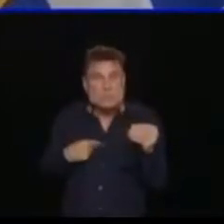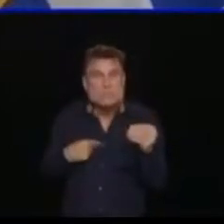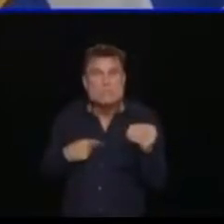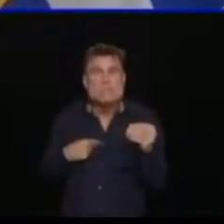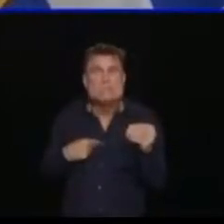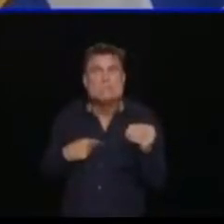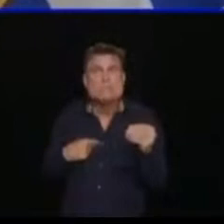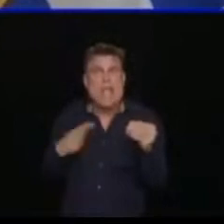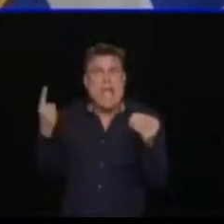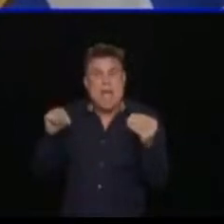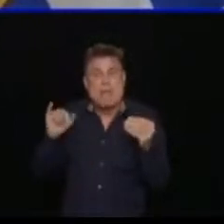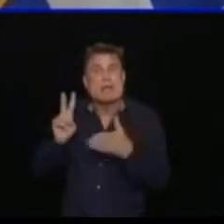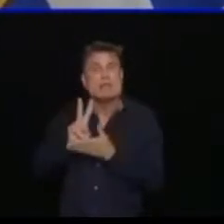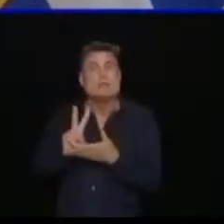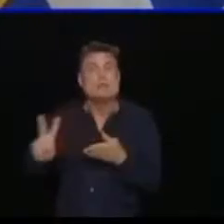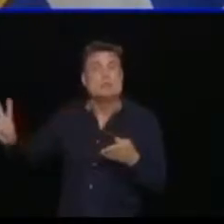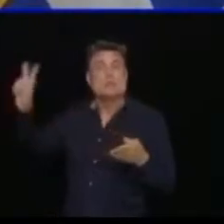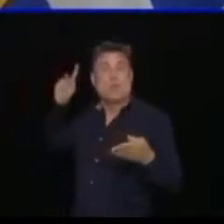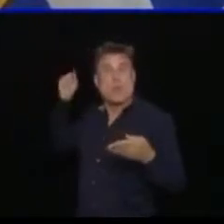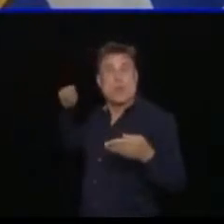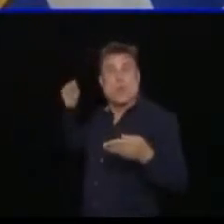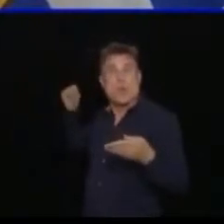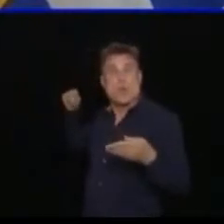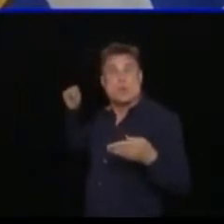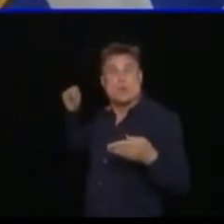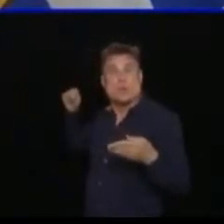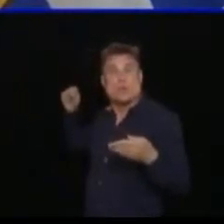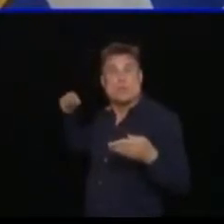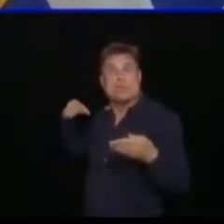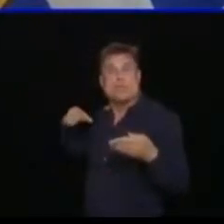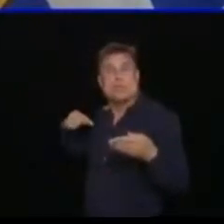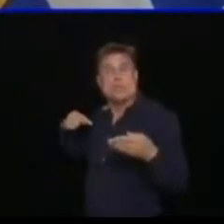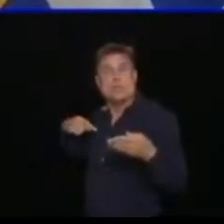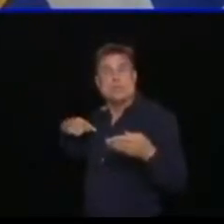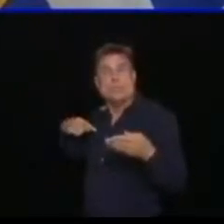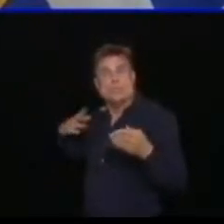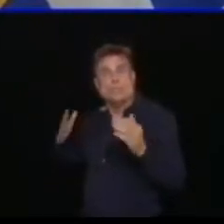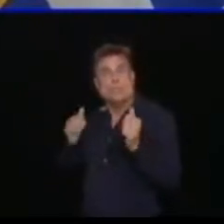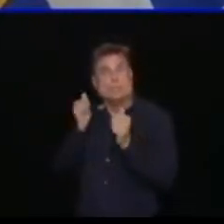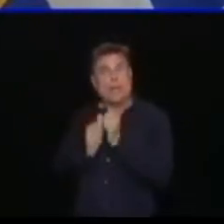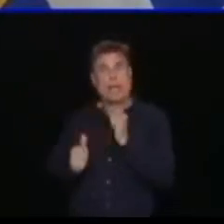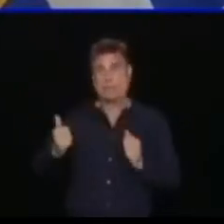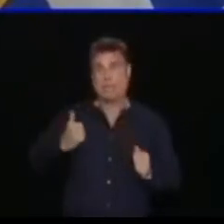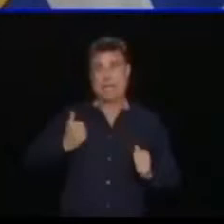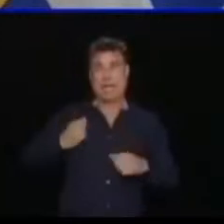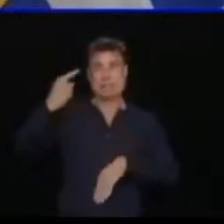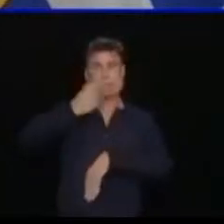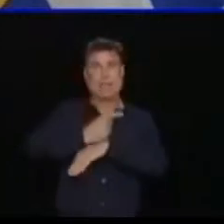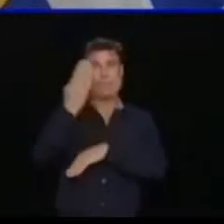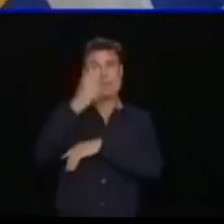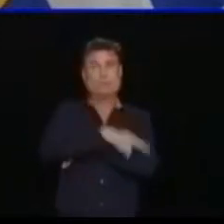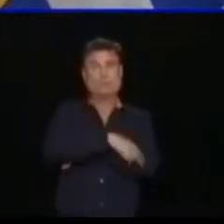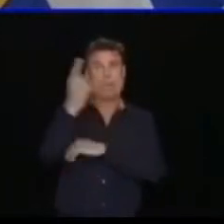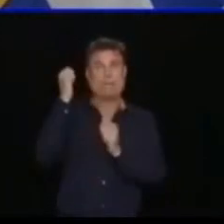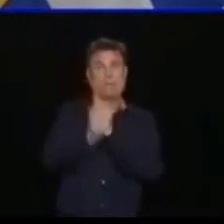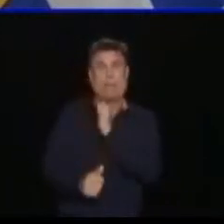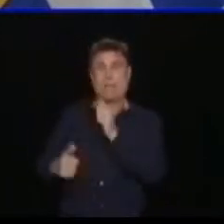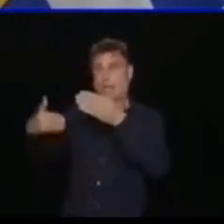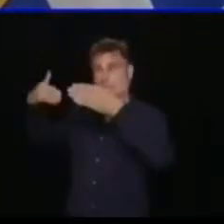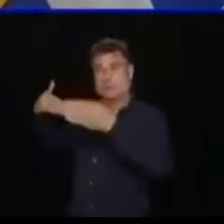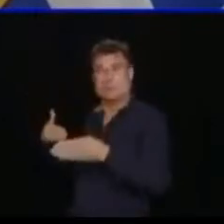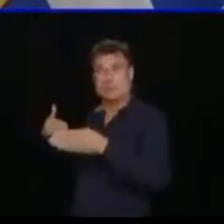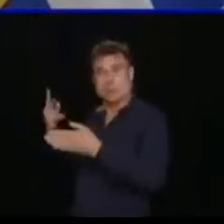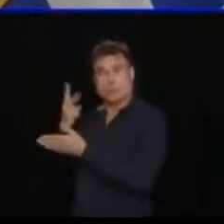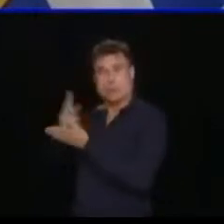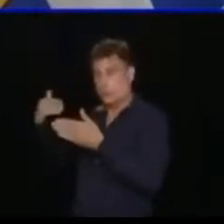以如果第一波的潜伏者也是2星期，那么第二波的潜伏者也是2星